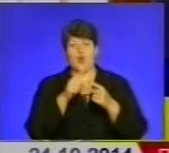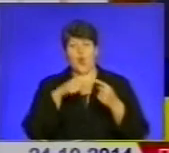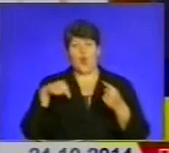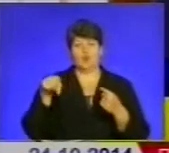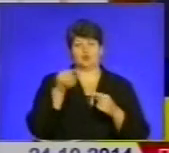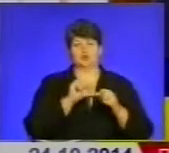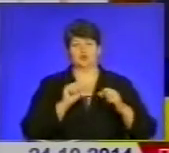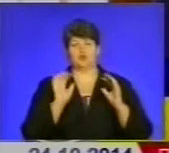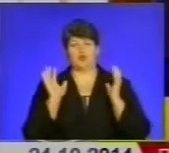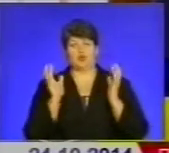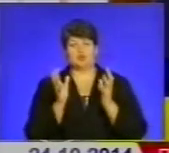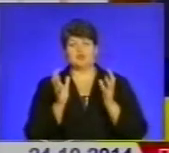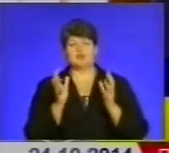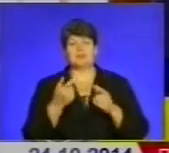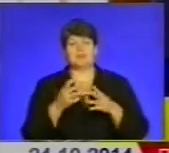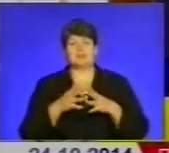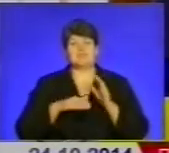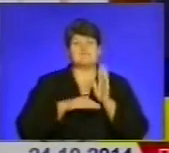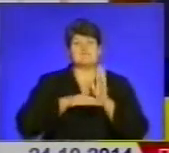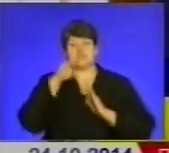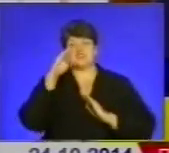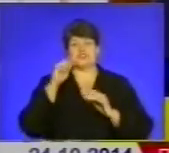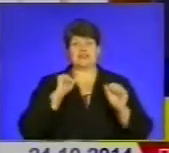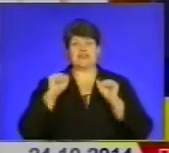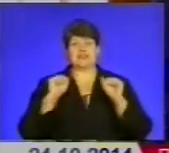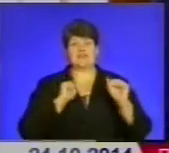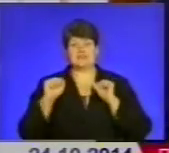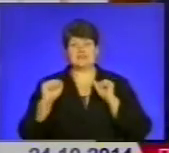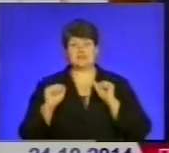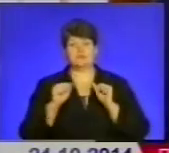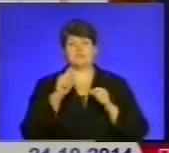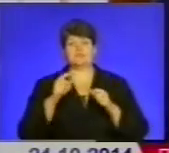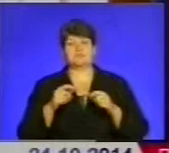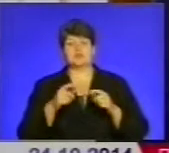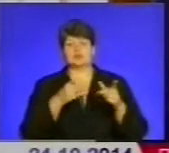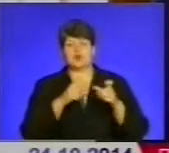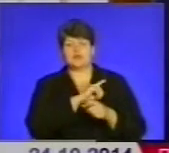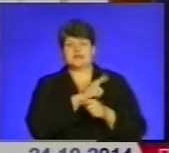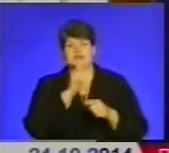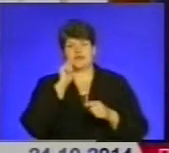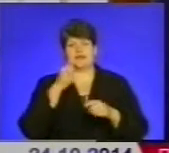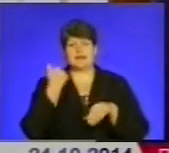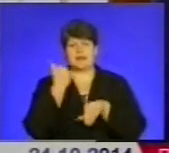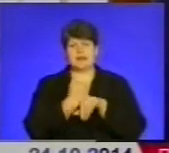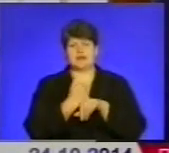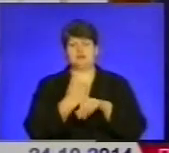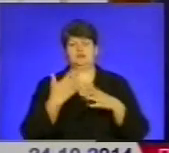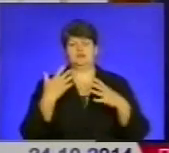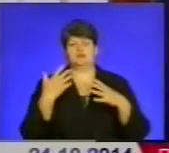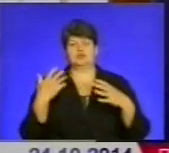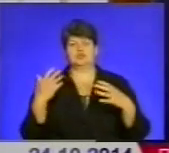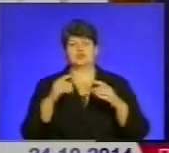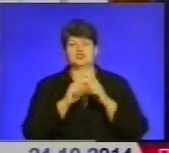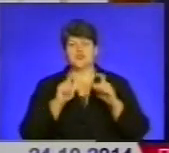Натомість найвище керівництво Міністерства оборони, Збройних сил України, Генерального штабу не